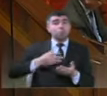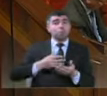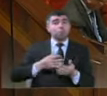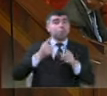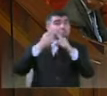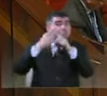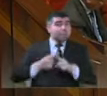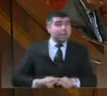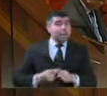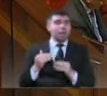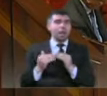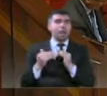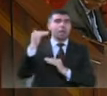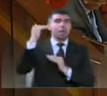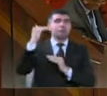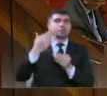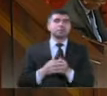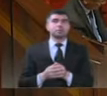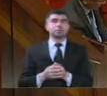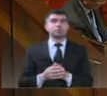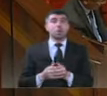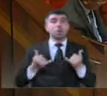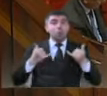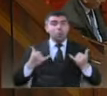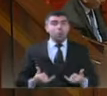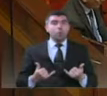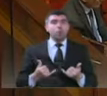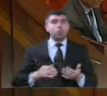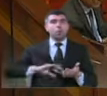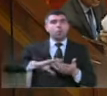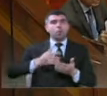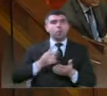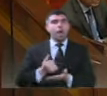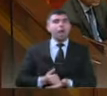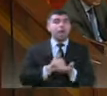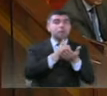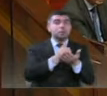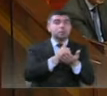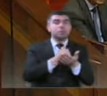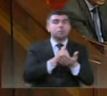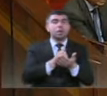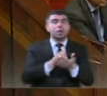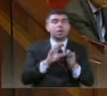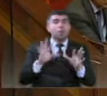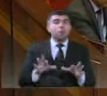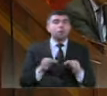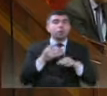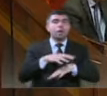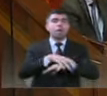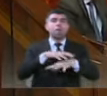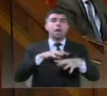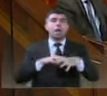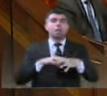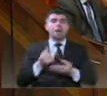امكانيات باهظه. والان خصنا نقولوا بان كاين جهات اخرى اللي كتساهمنا، وبالخصوص المبادره الوطنيه